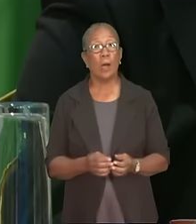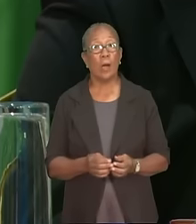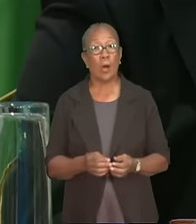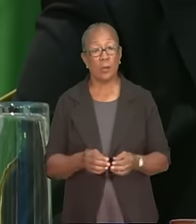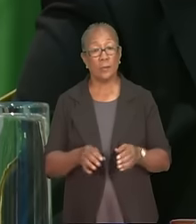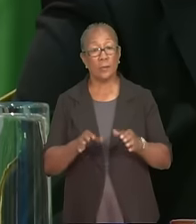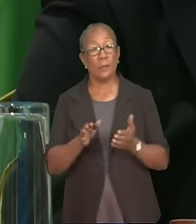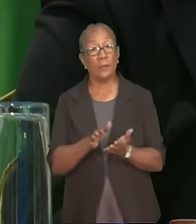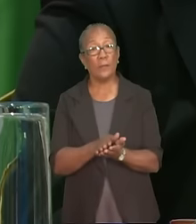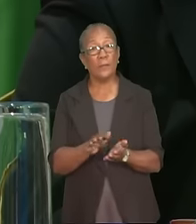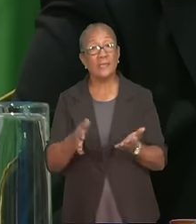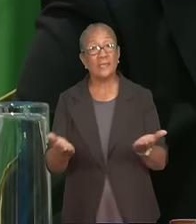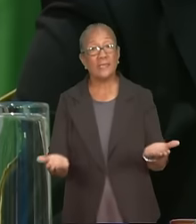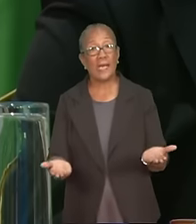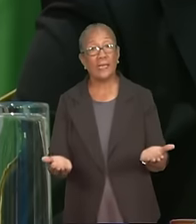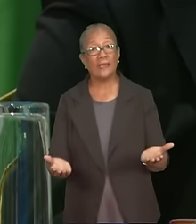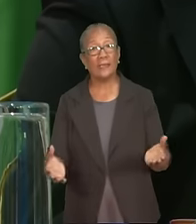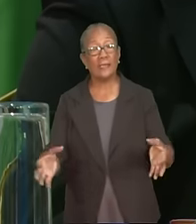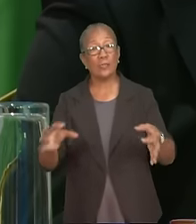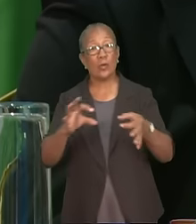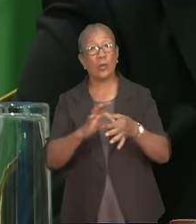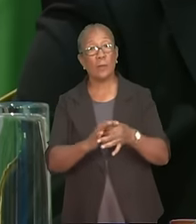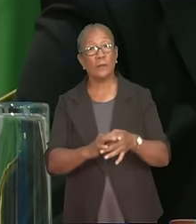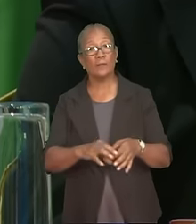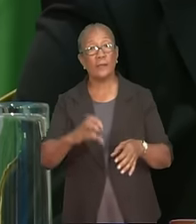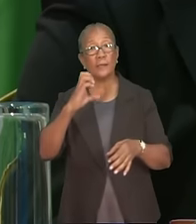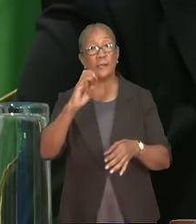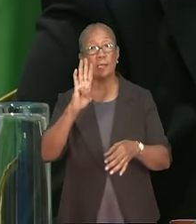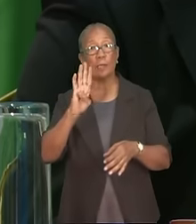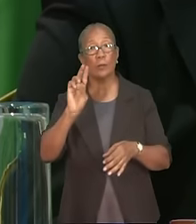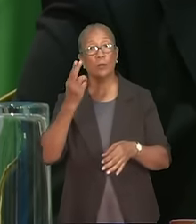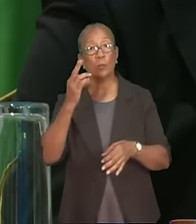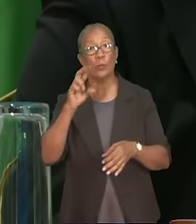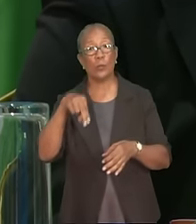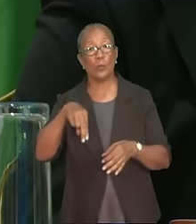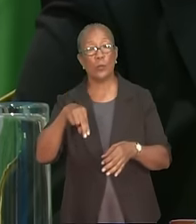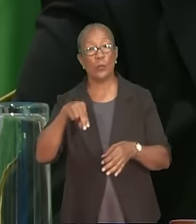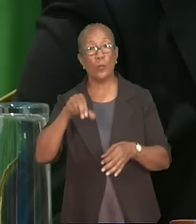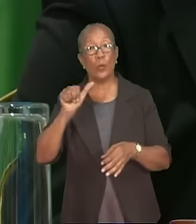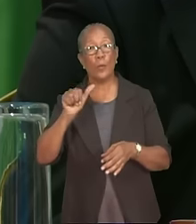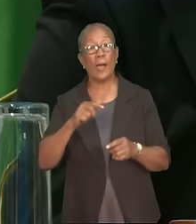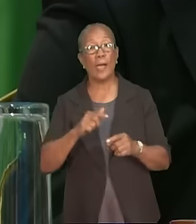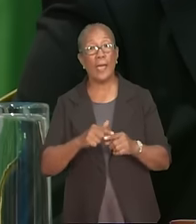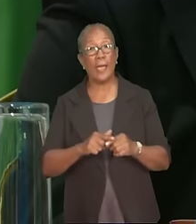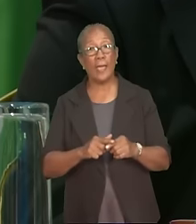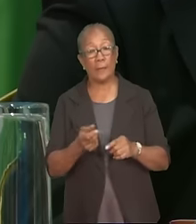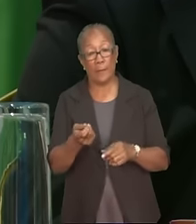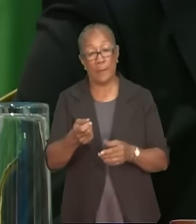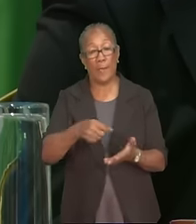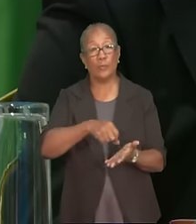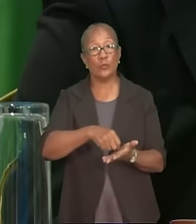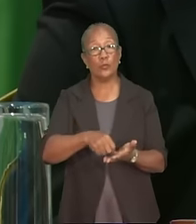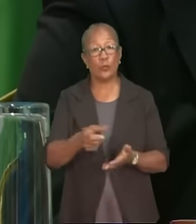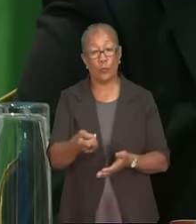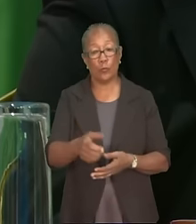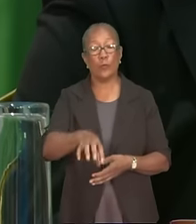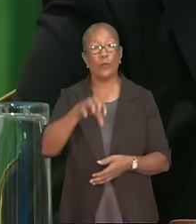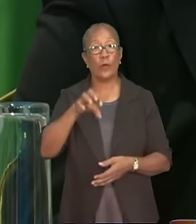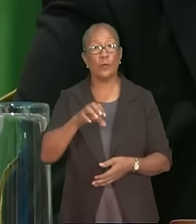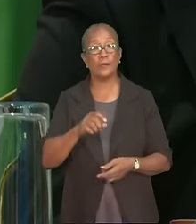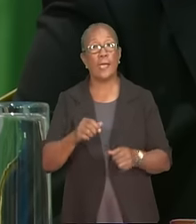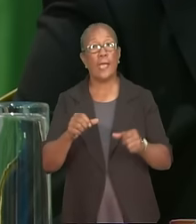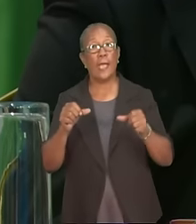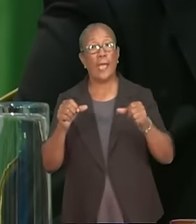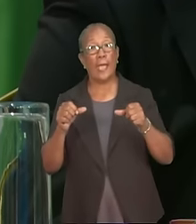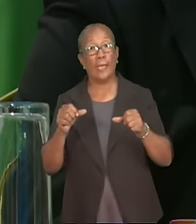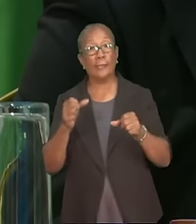is gekoppeld met dat van CBUMA en pensioenfonds. Dus sowieso worden de ambtenaren